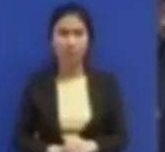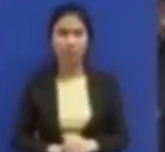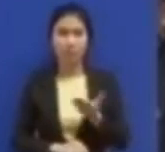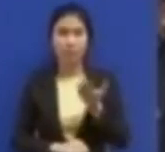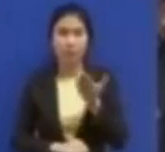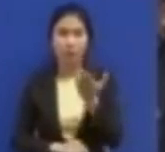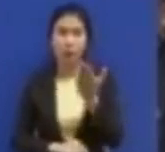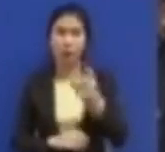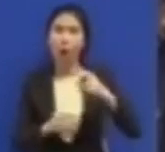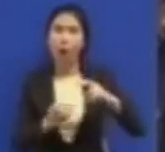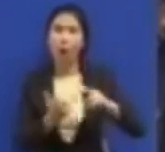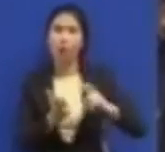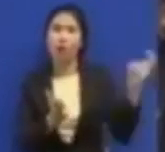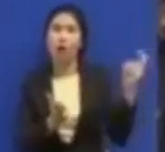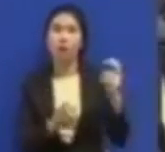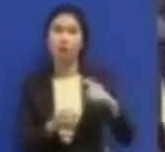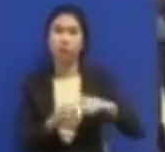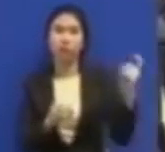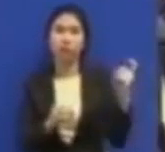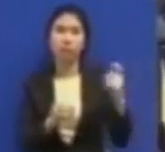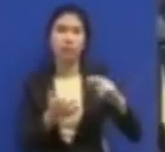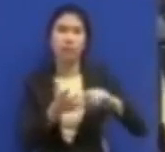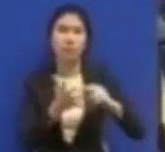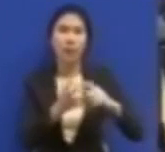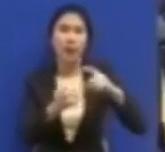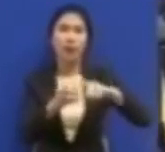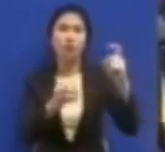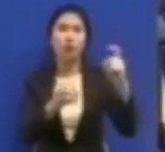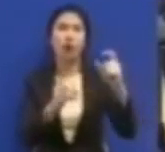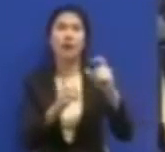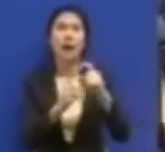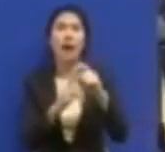ชุมฮะ ถอนคำว่าเลอะเทอะเป็นสกปรกมากครับ